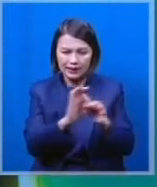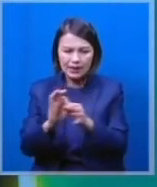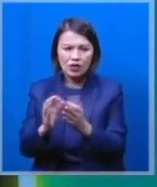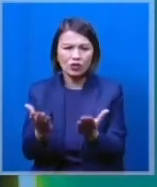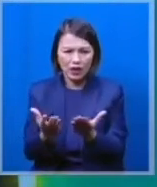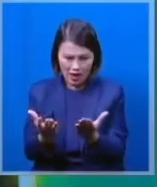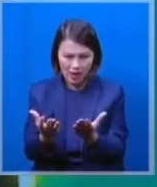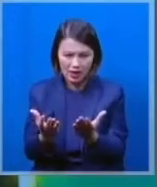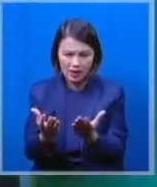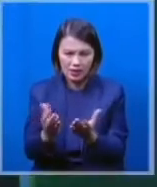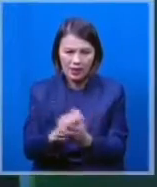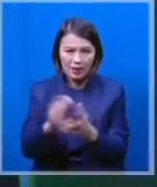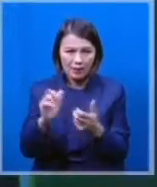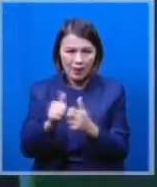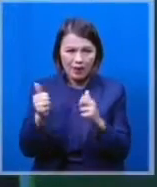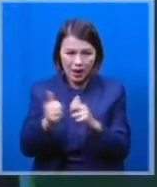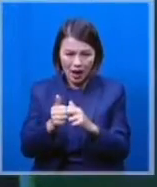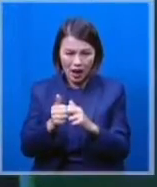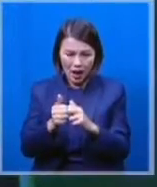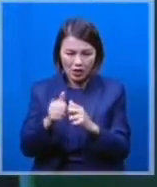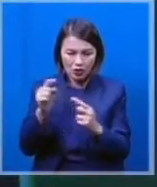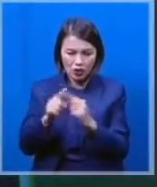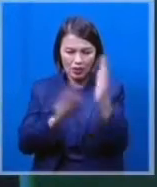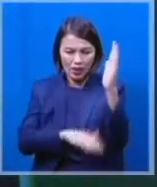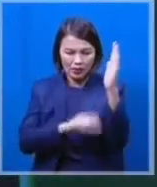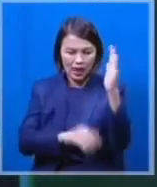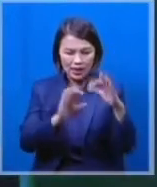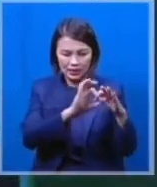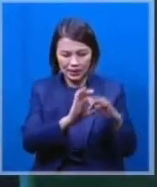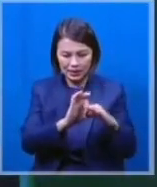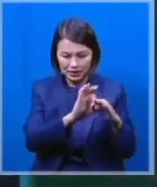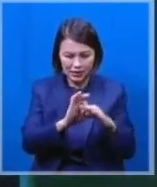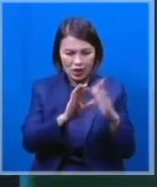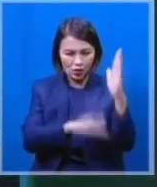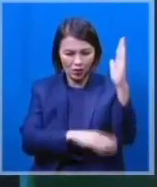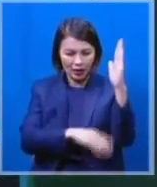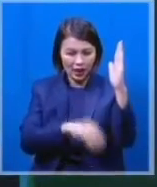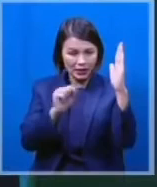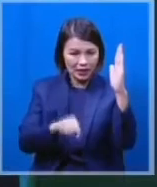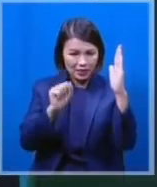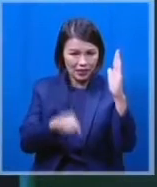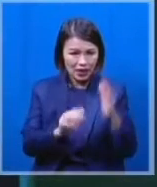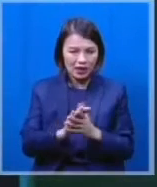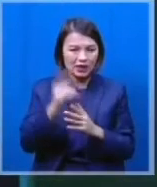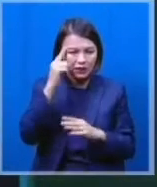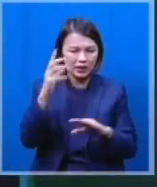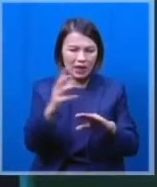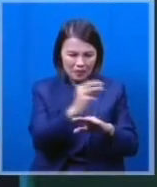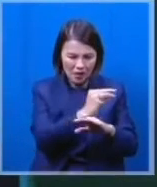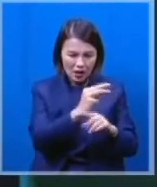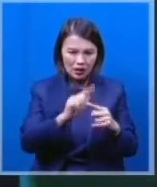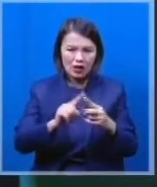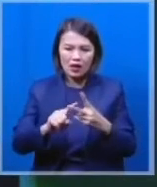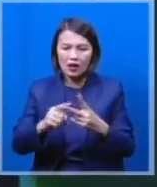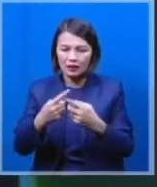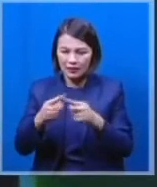ไหมกับปัญหาความไม่สงบในพื้นที่จังหวัดชายแดนภาคใต้เพราะบางส่วนก็มองว่าน่าจะเป็นเรื่องการเมืองแต่ว่าบางส่วนมองว่